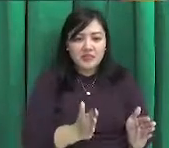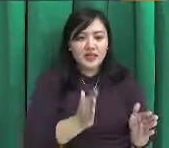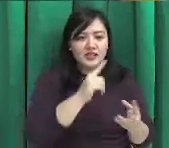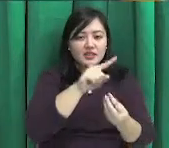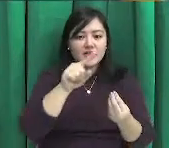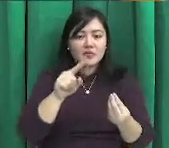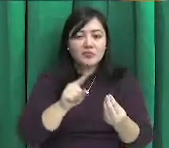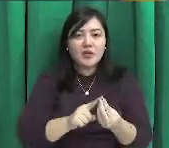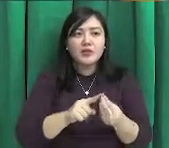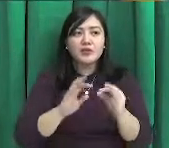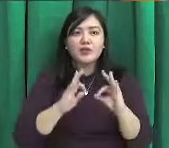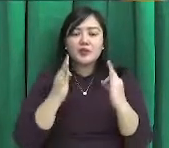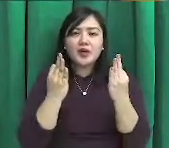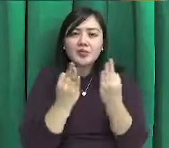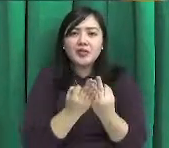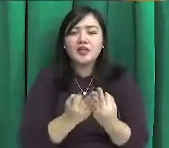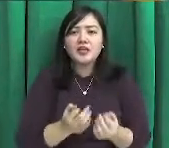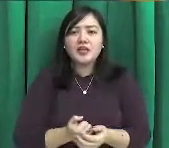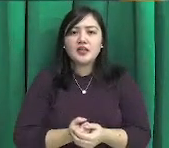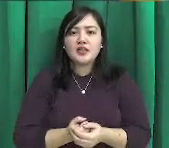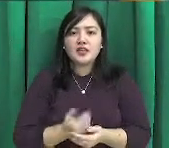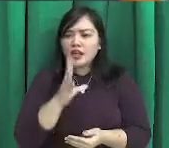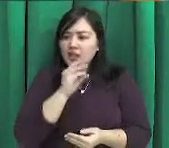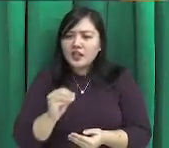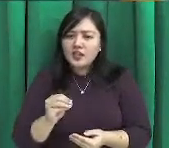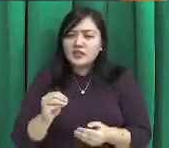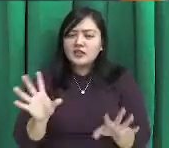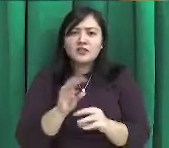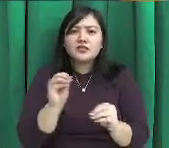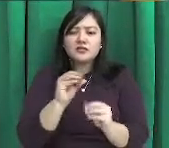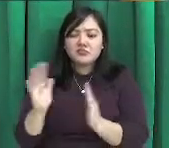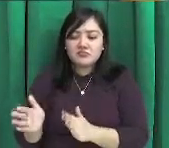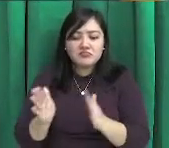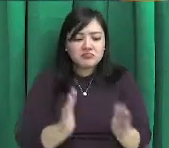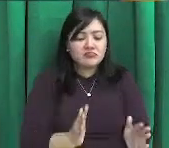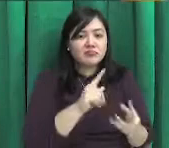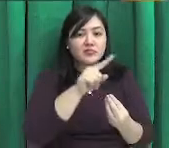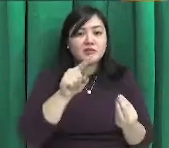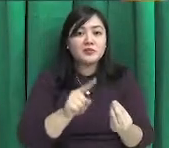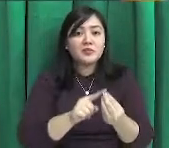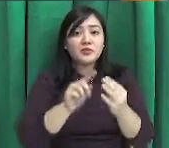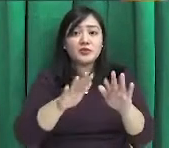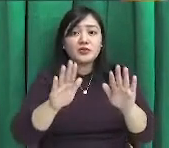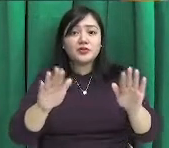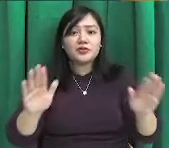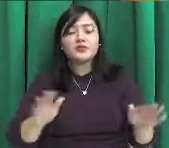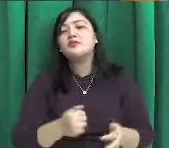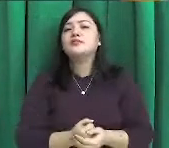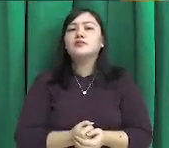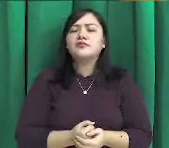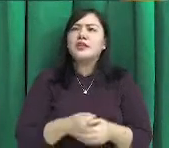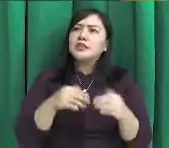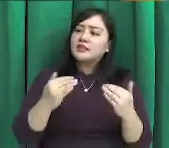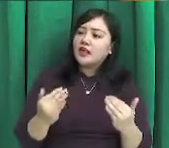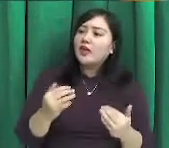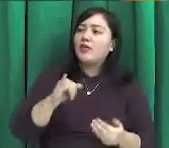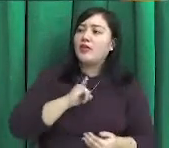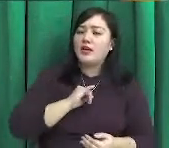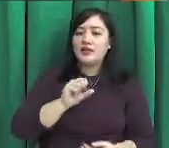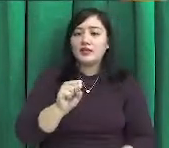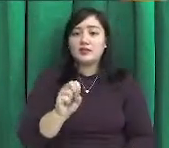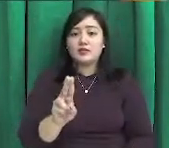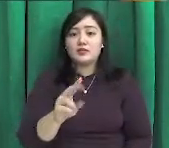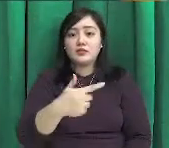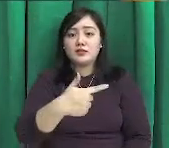po para sa akin yung mga anak namin. Mm-hmm. Doon na po ako nagbigay ng, kung pwedeng, ng suggestion. Maayos po